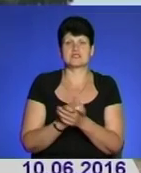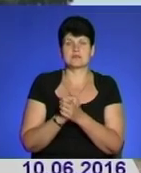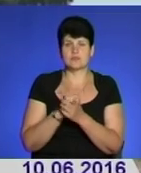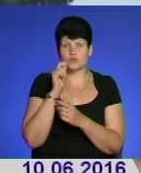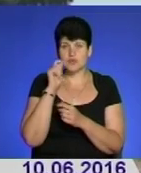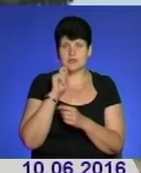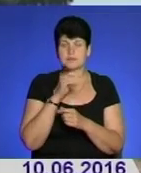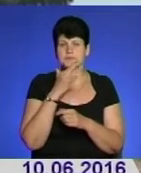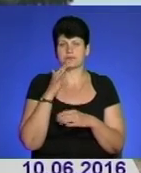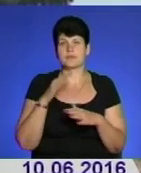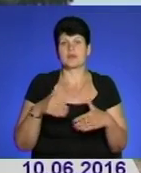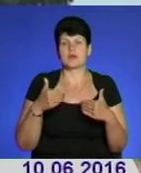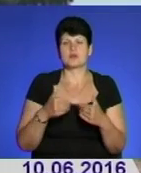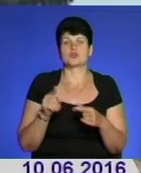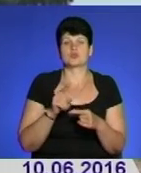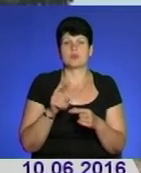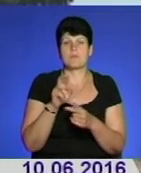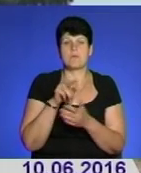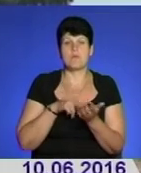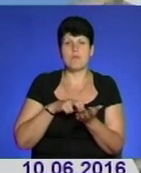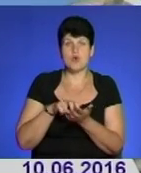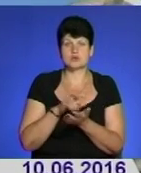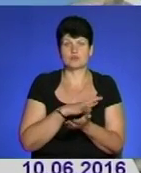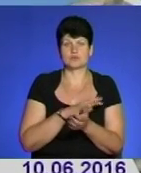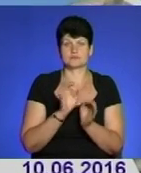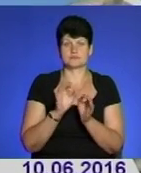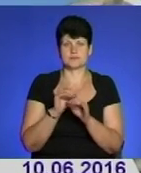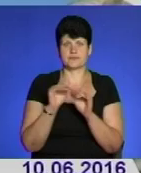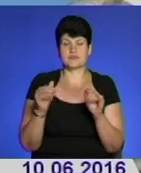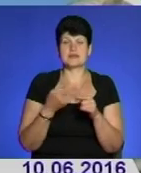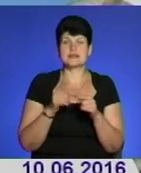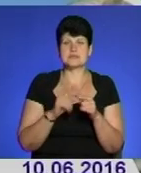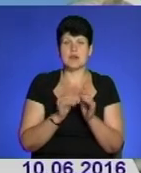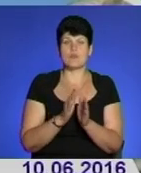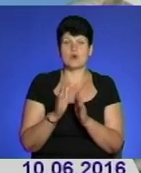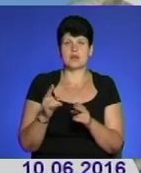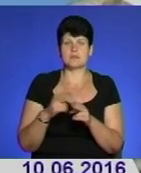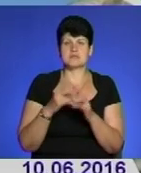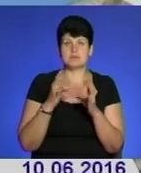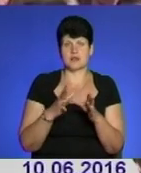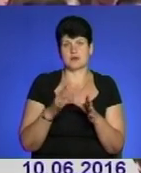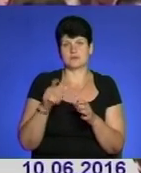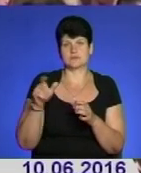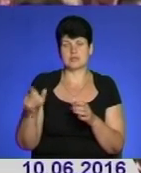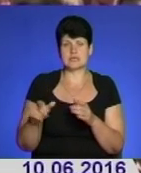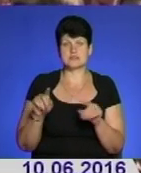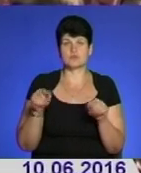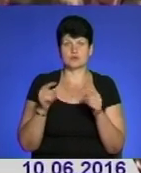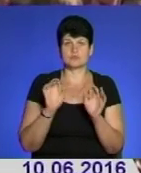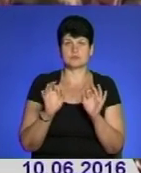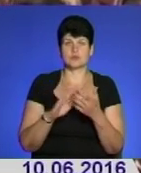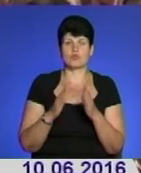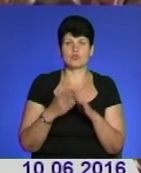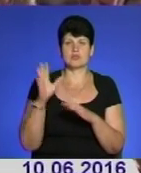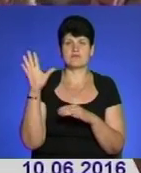доклали багато зусиль, аби проща відбулася на належному рівні. Насамперед, це порядок та безпека прочан. Створено сприятливі умови для